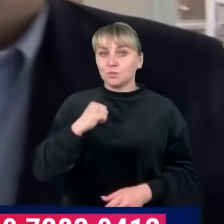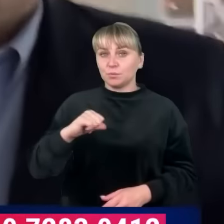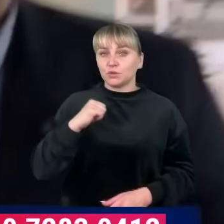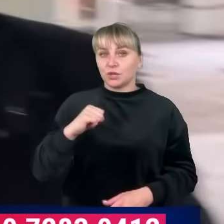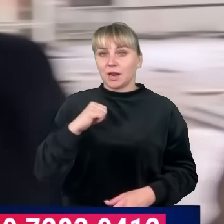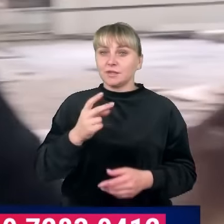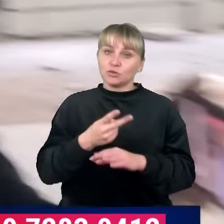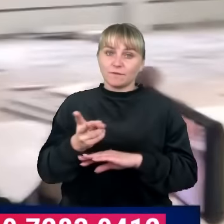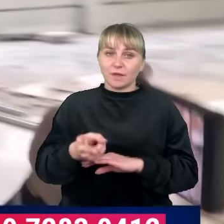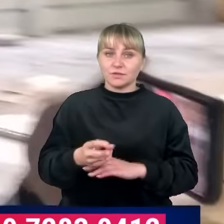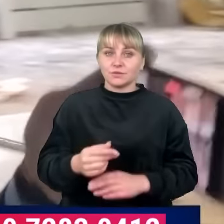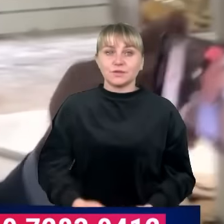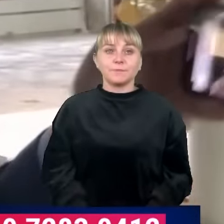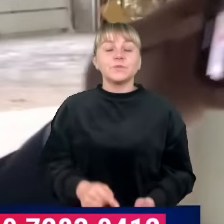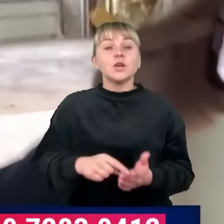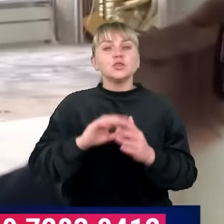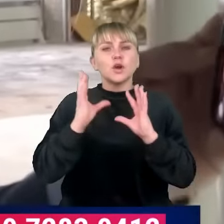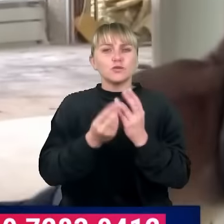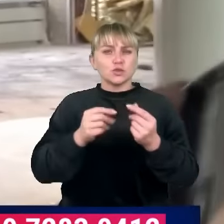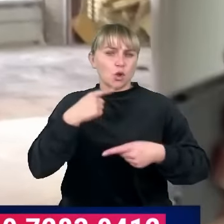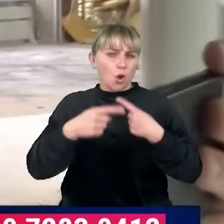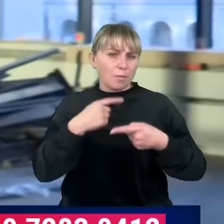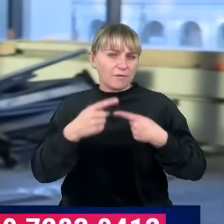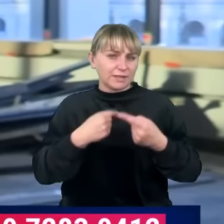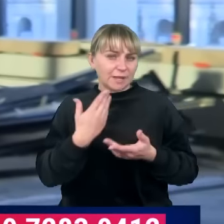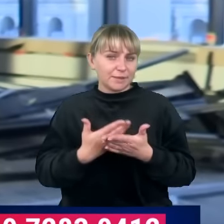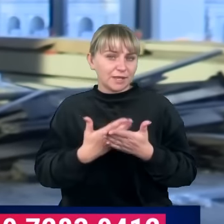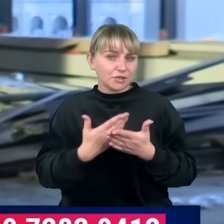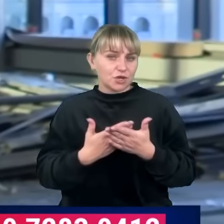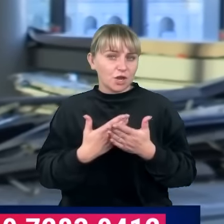do programu. O tym wszystkim mówimy, szanowni państwo, bo do tego, żebyśmy mogli